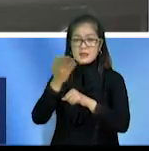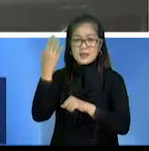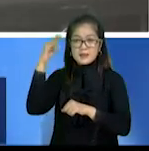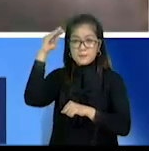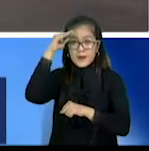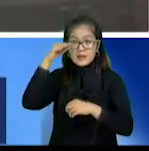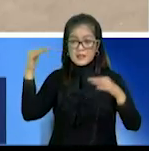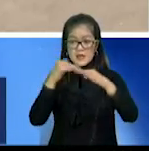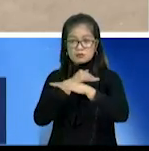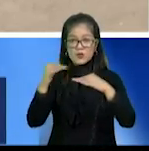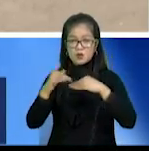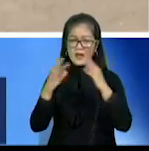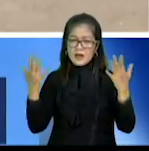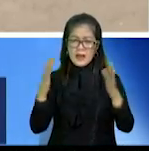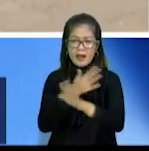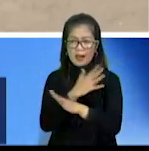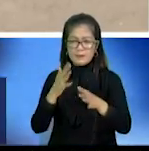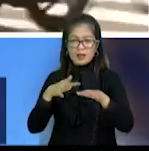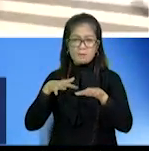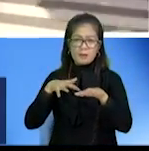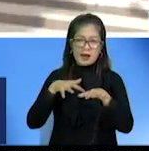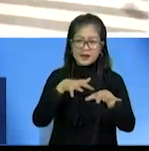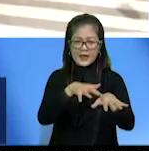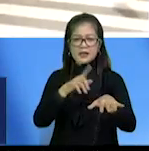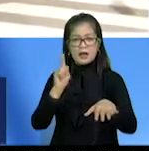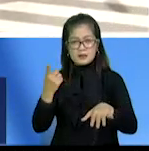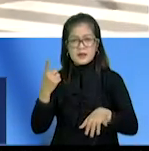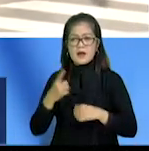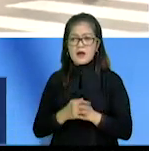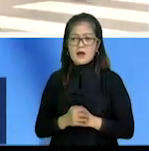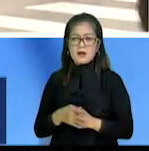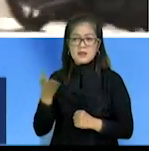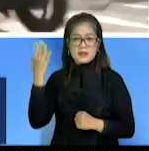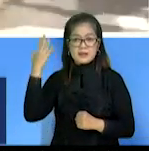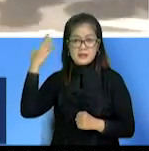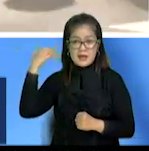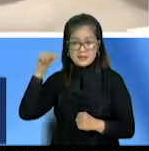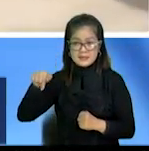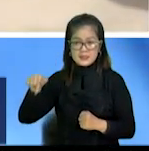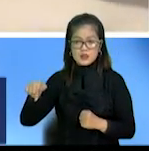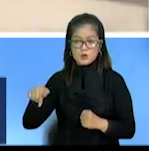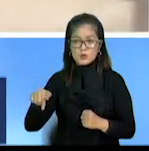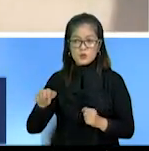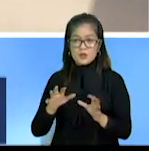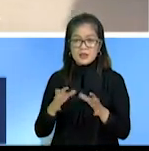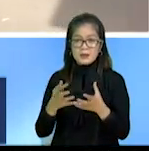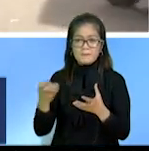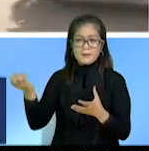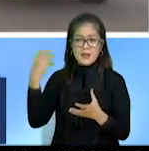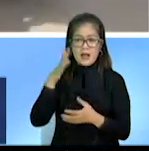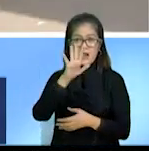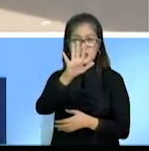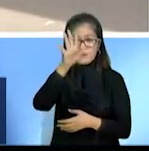ramai lancar cenderung padat dan Berdasarkan informasi yang kami terima dari pihak petugas sudah ada lima pelanggar yang ditilang hari